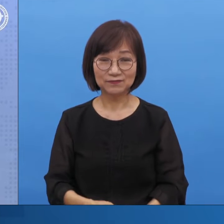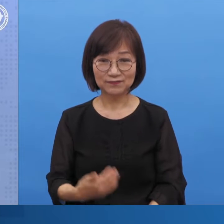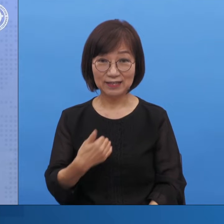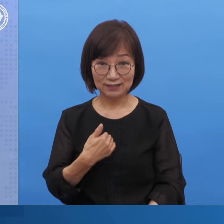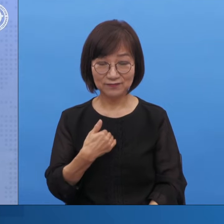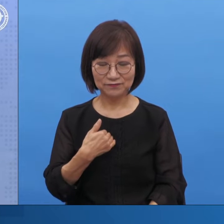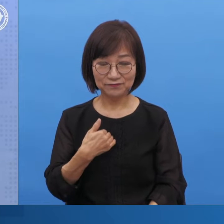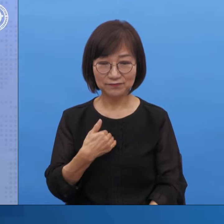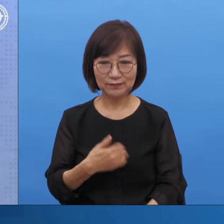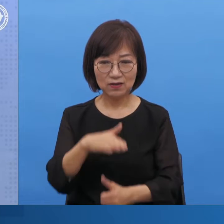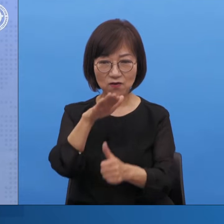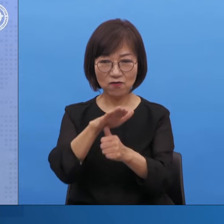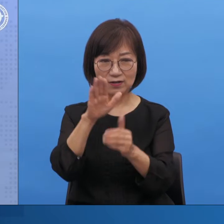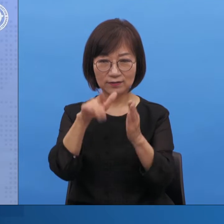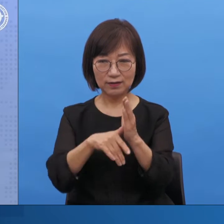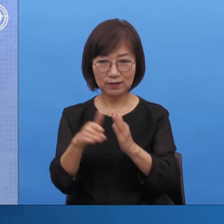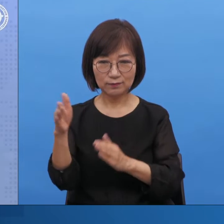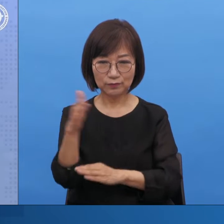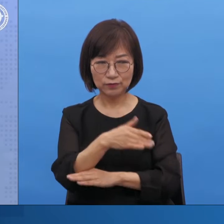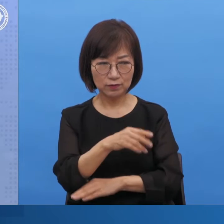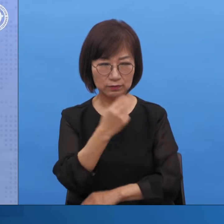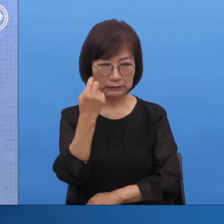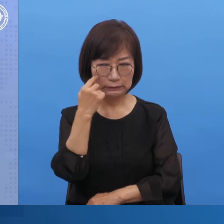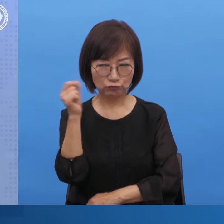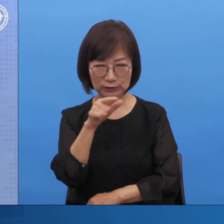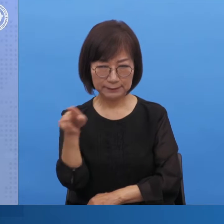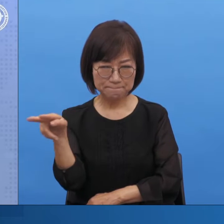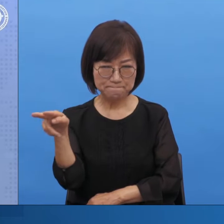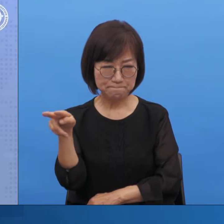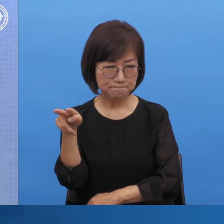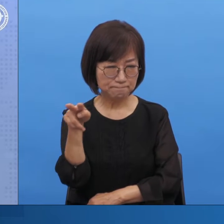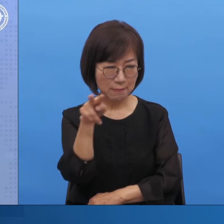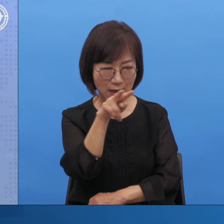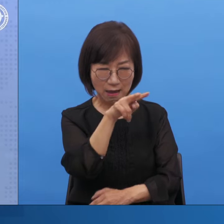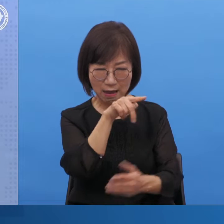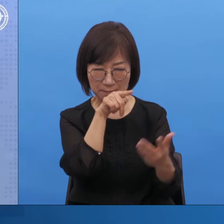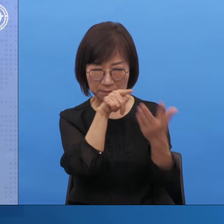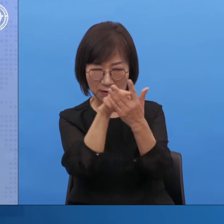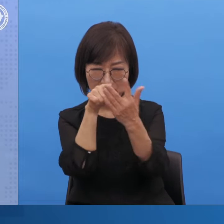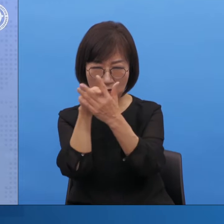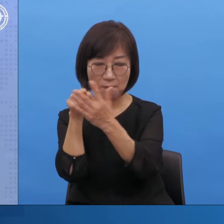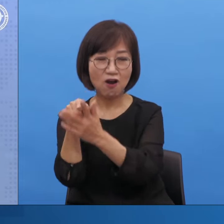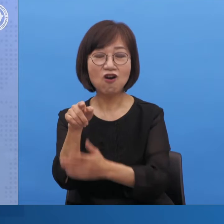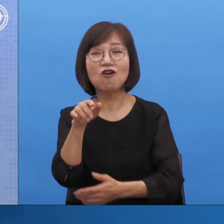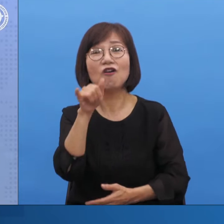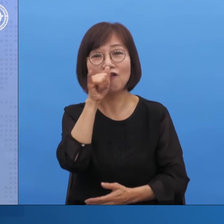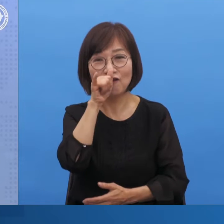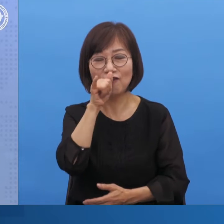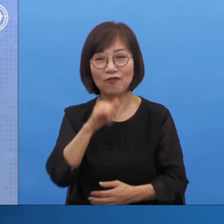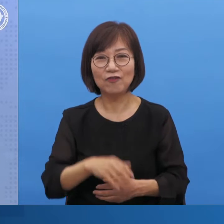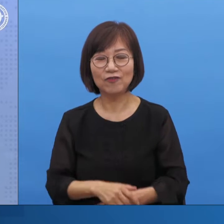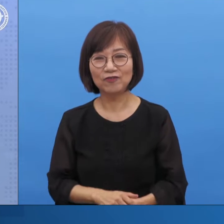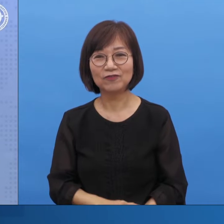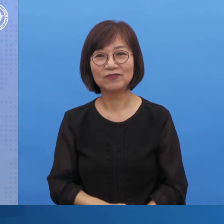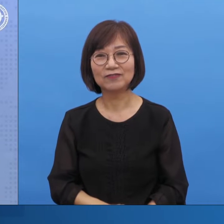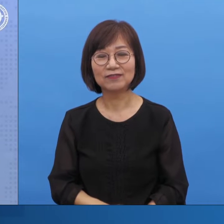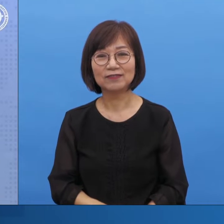그러나 눈치는 빠릅니다. From a very young age, there's not much that I can do, but I'm very quick with my senses. 눈치는 제가 굉장히